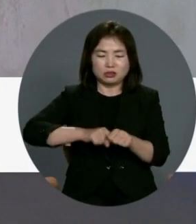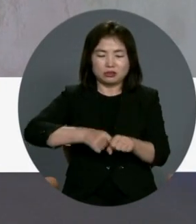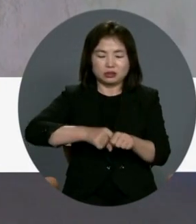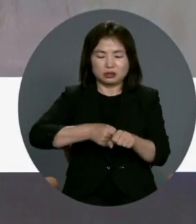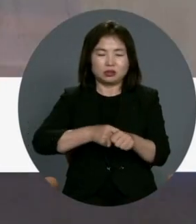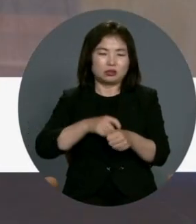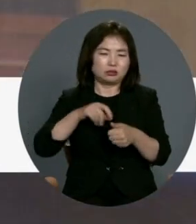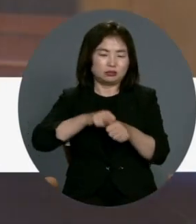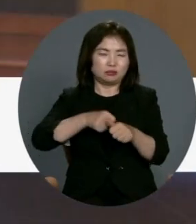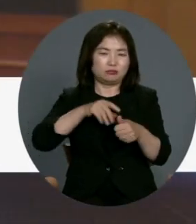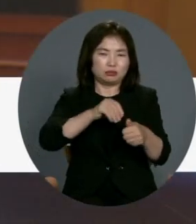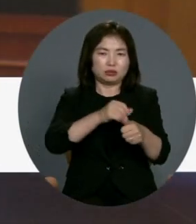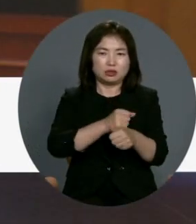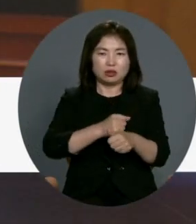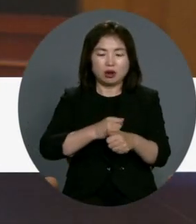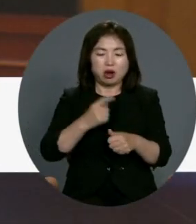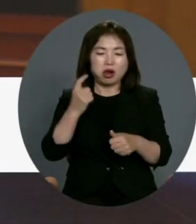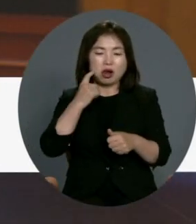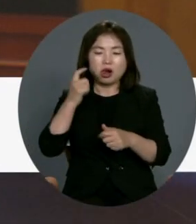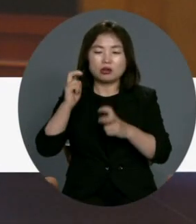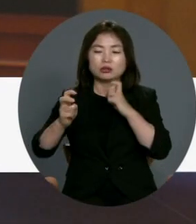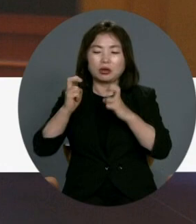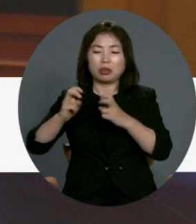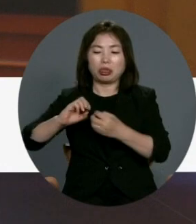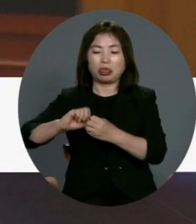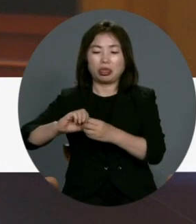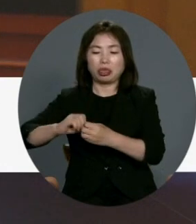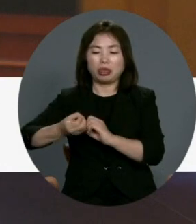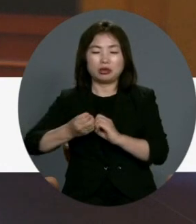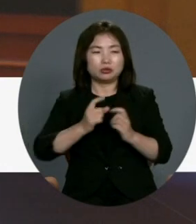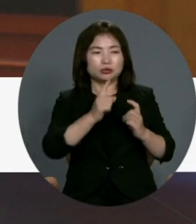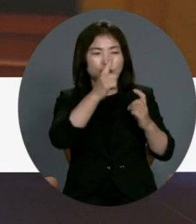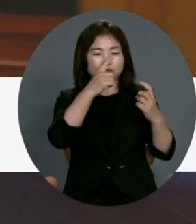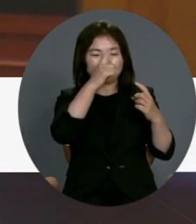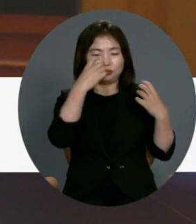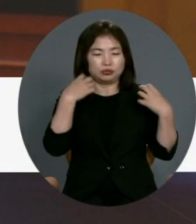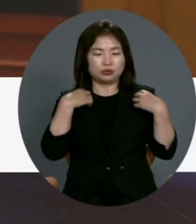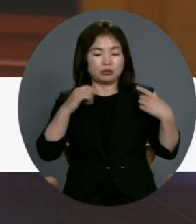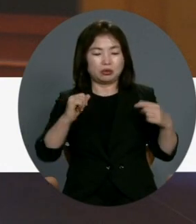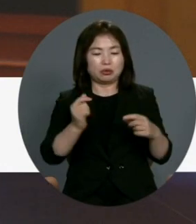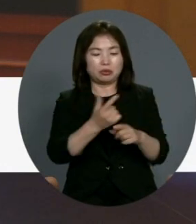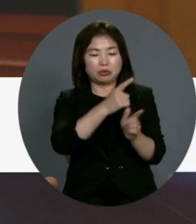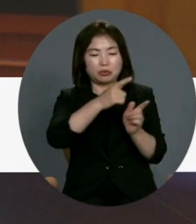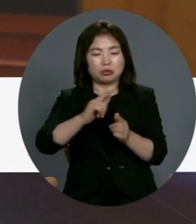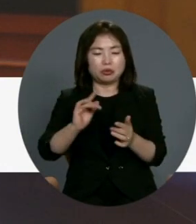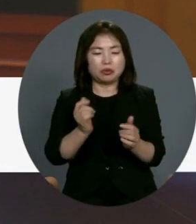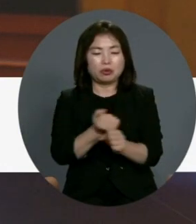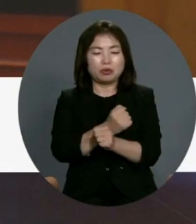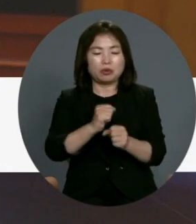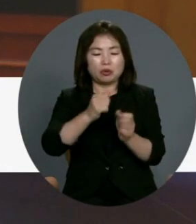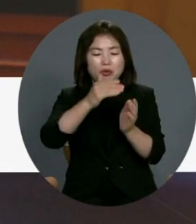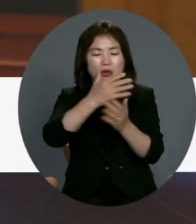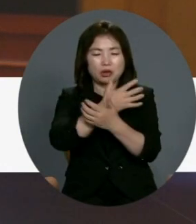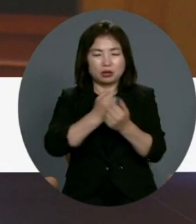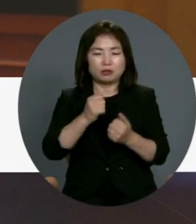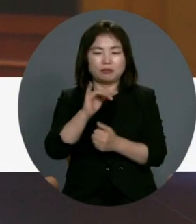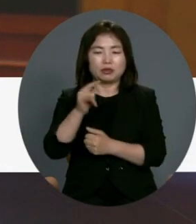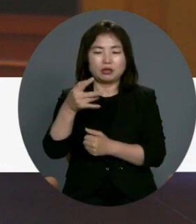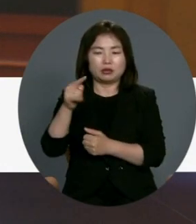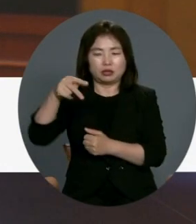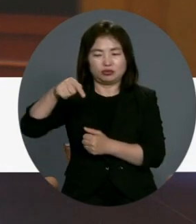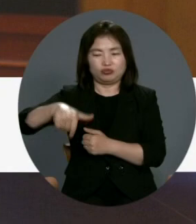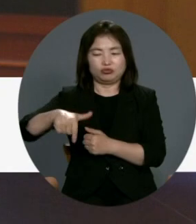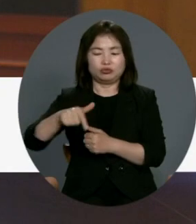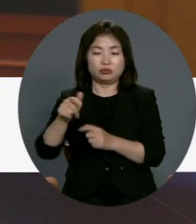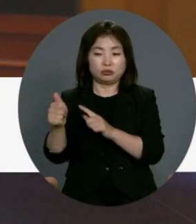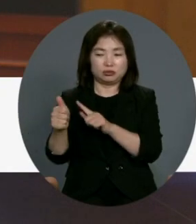받았죠. 유령회사를 만들어 중구청 등과 수의계약을 맺어 여론의 문매를 맞은 배태숙 의원도 빼놓을 수가 없습니다.